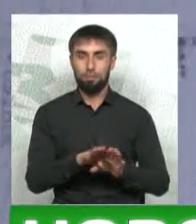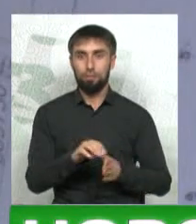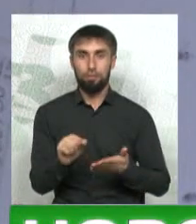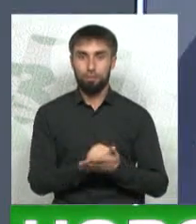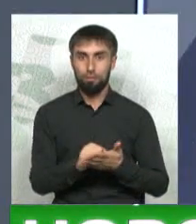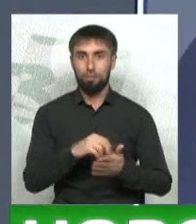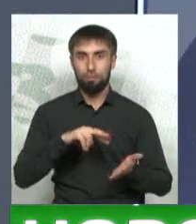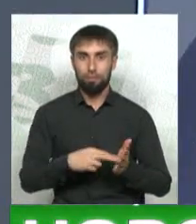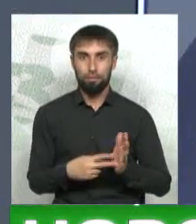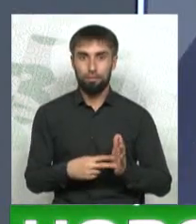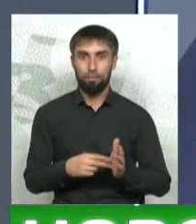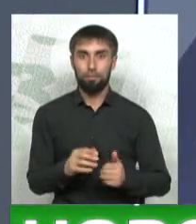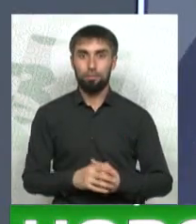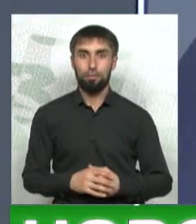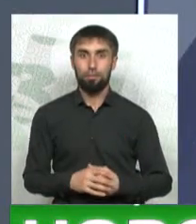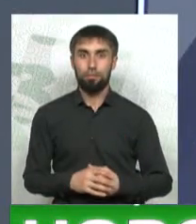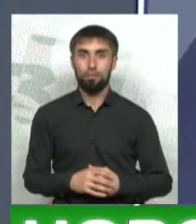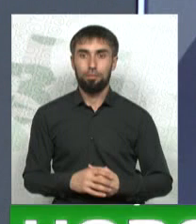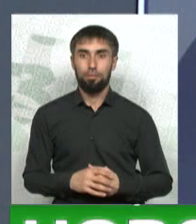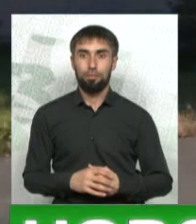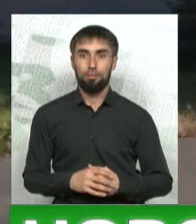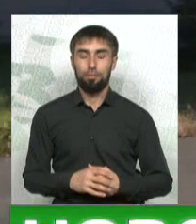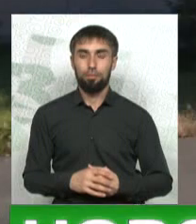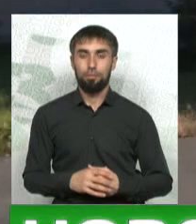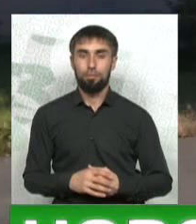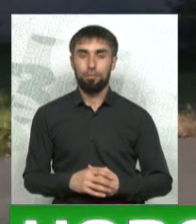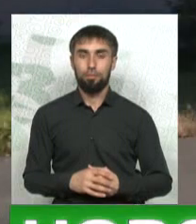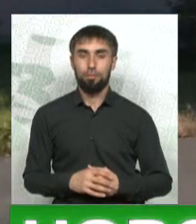в документальном плане. Муслим Ганиев, Мухаммед Белокиев. Новости 24.